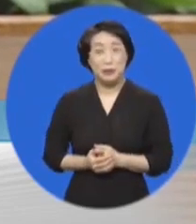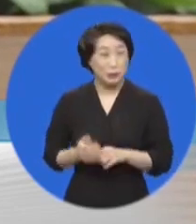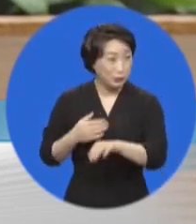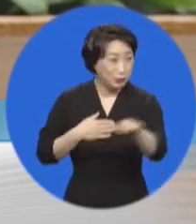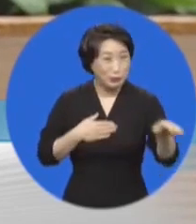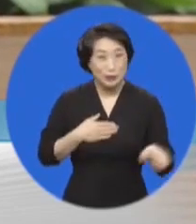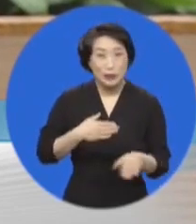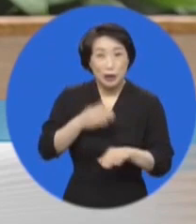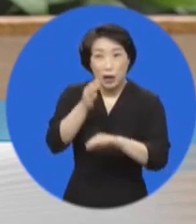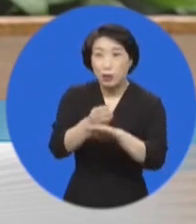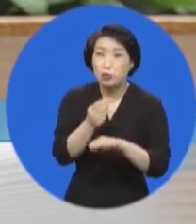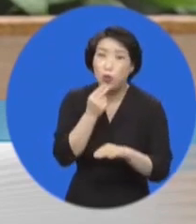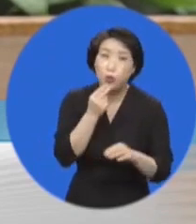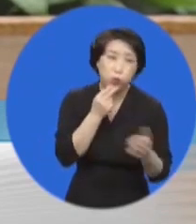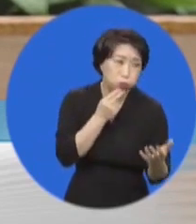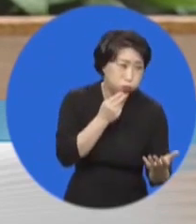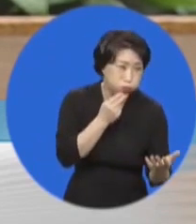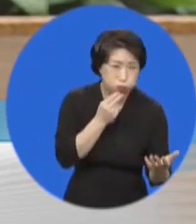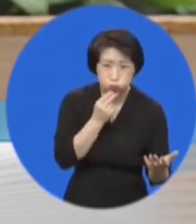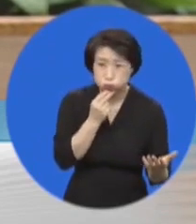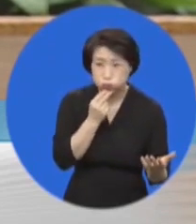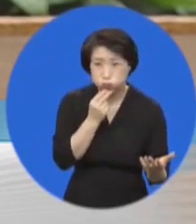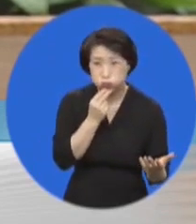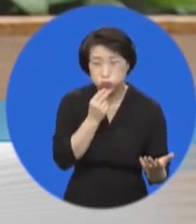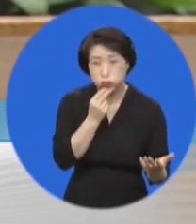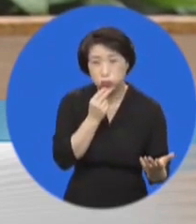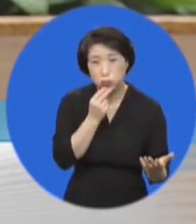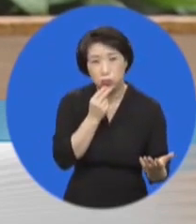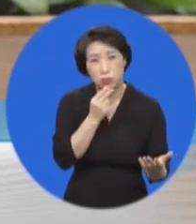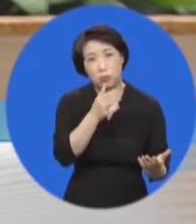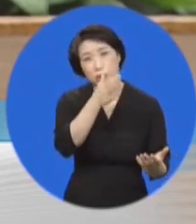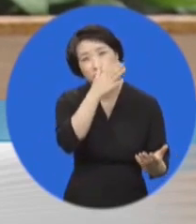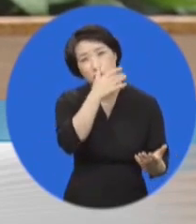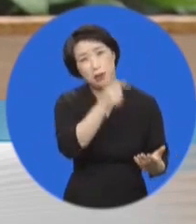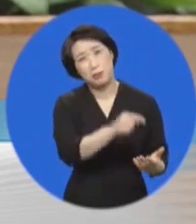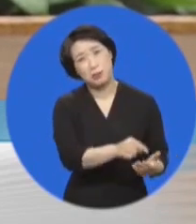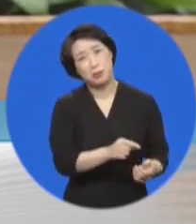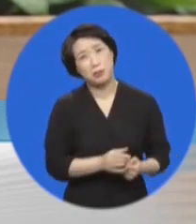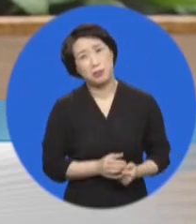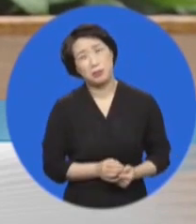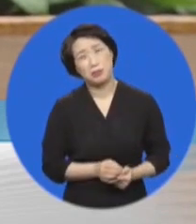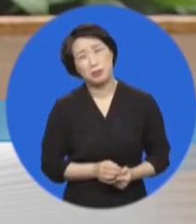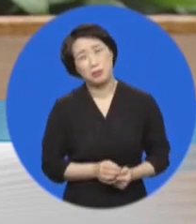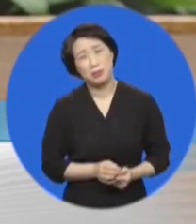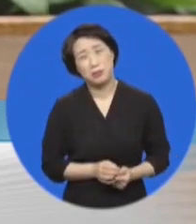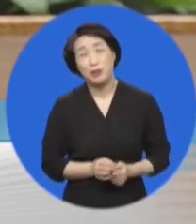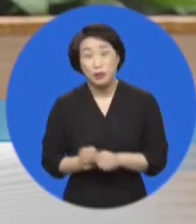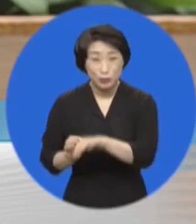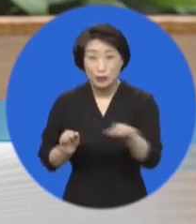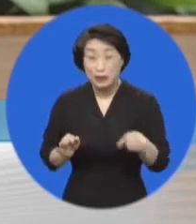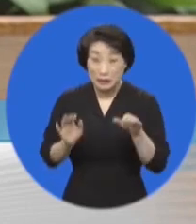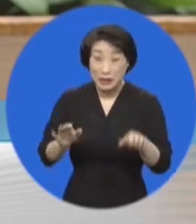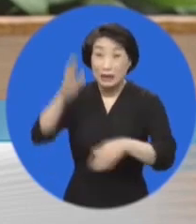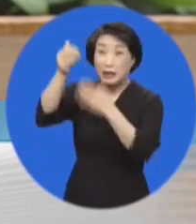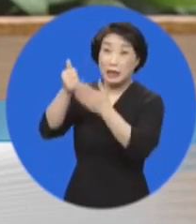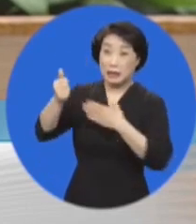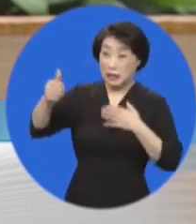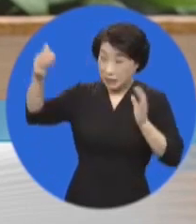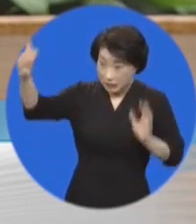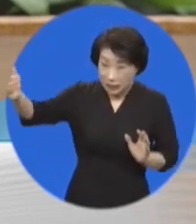우리는 감사치 못한다. 바보지. 우리는 하나님과 나와